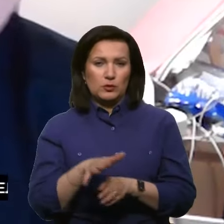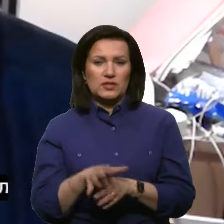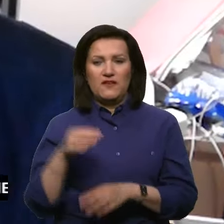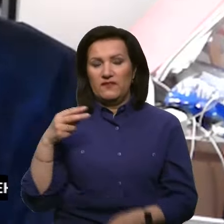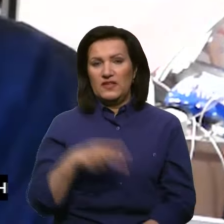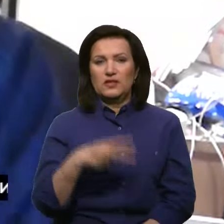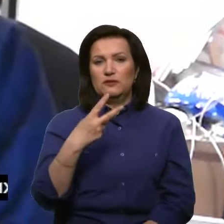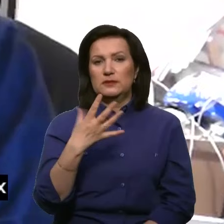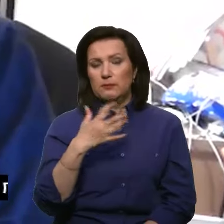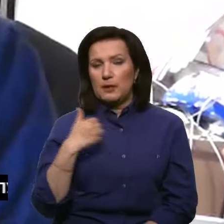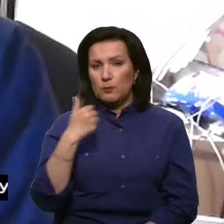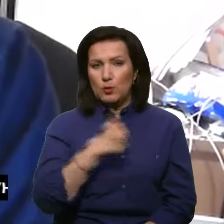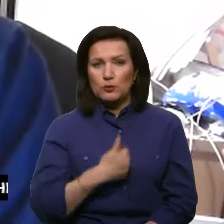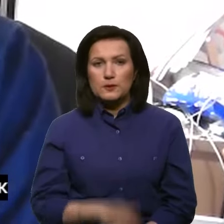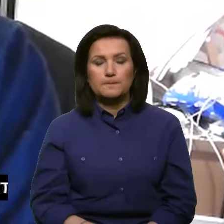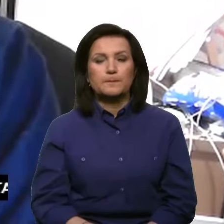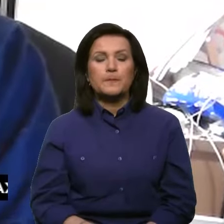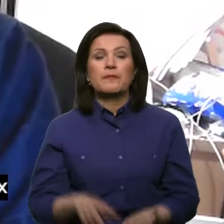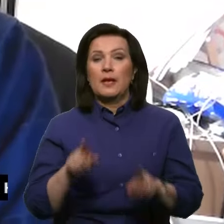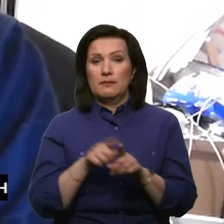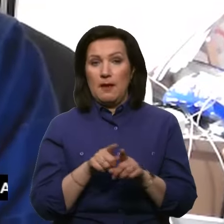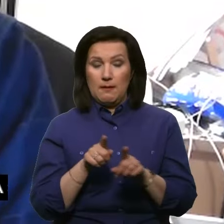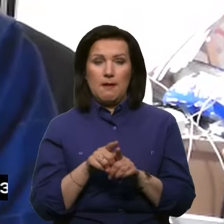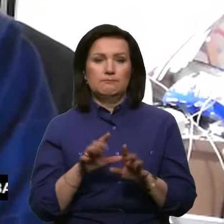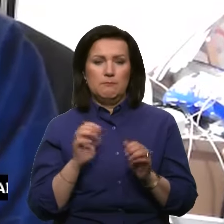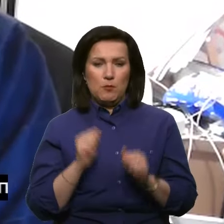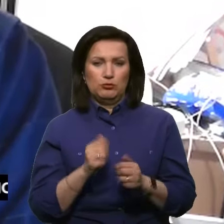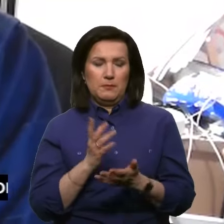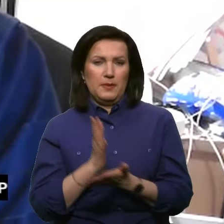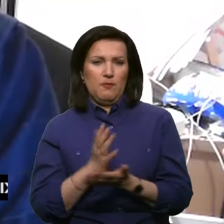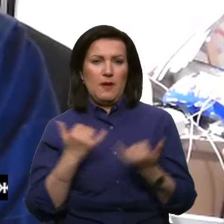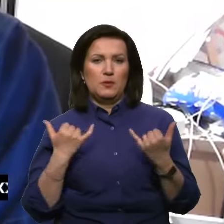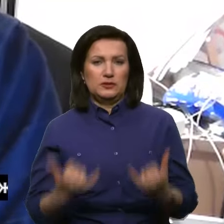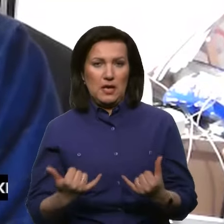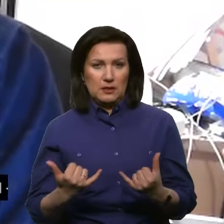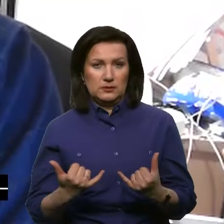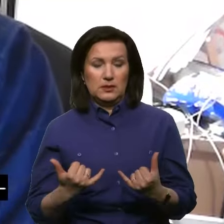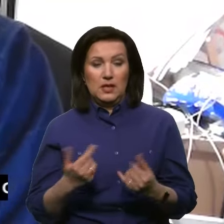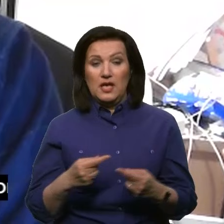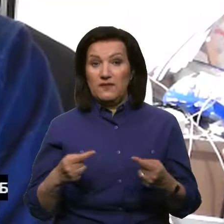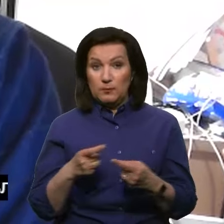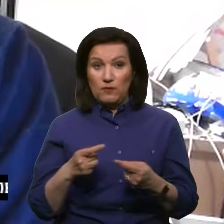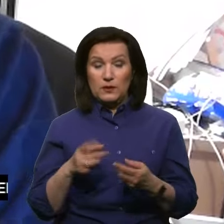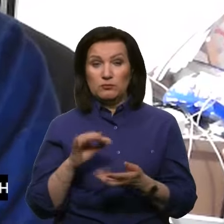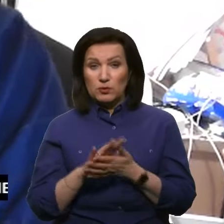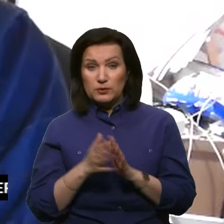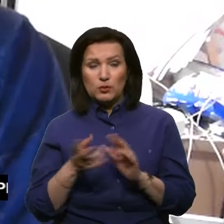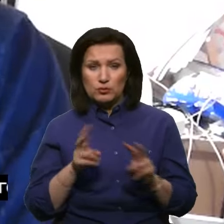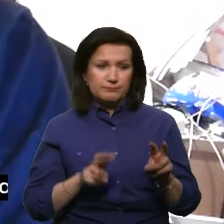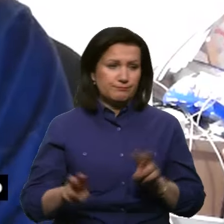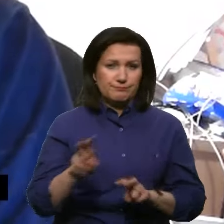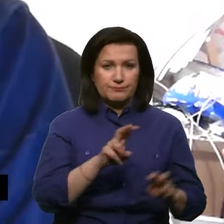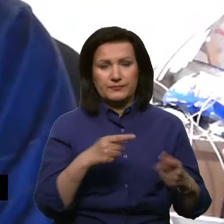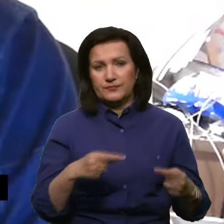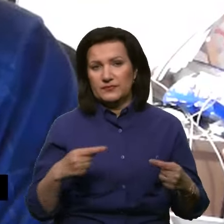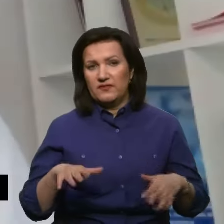у 2025 році. Така природа того моменту, де ми перебуваємо зараз. І відповідно до обставин доводиться шукати